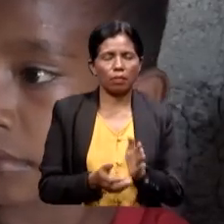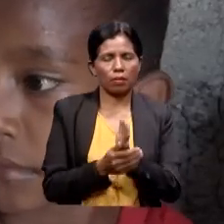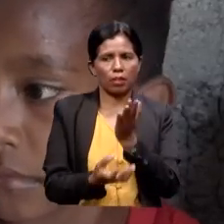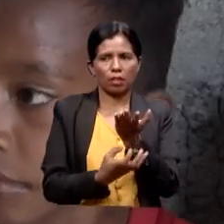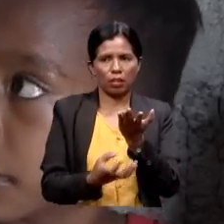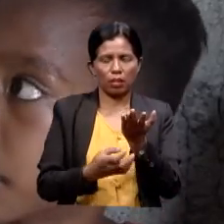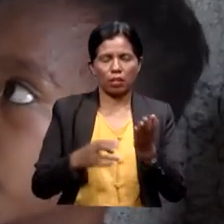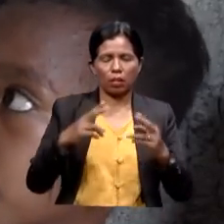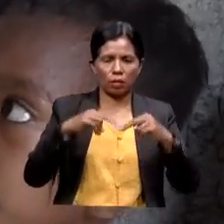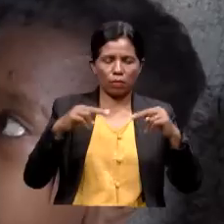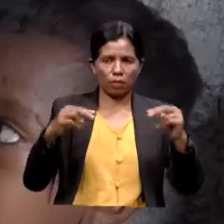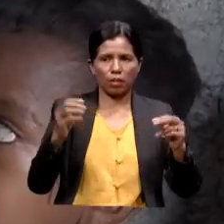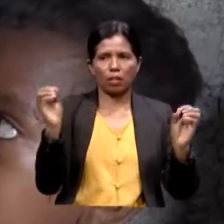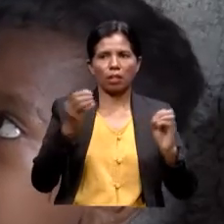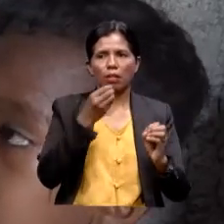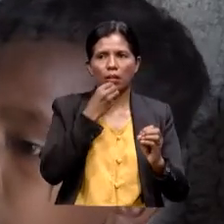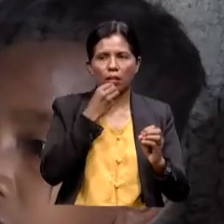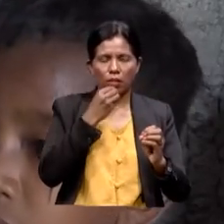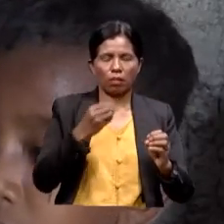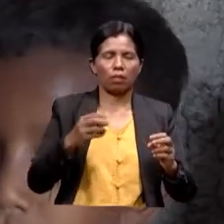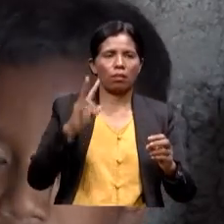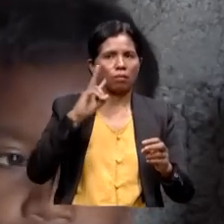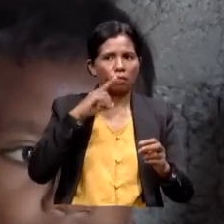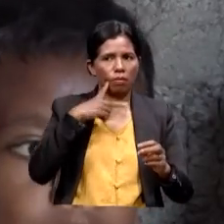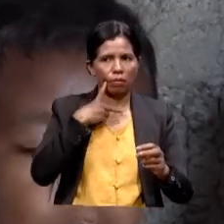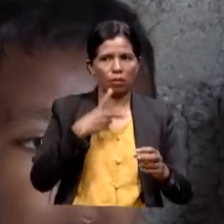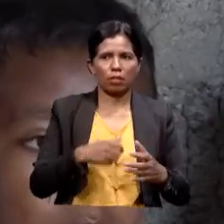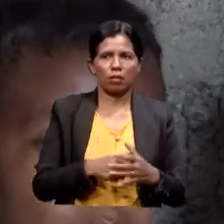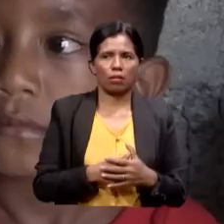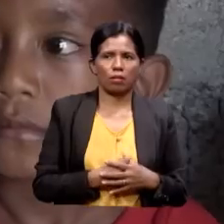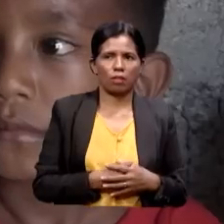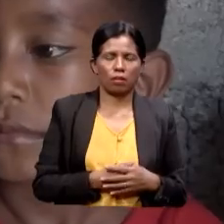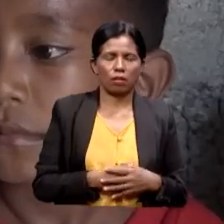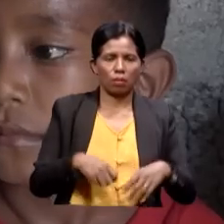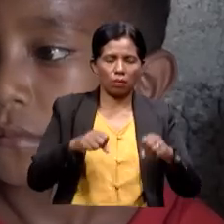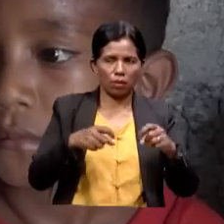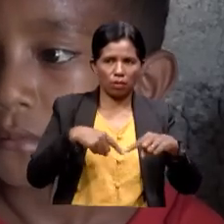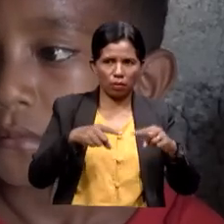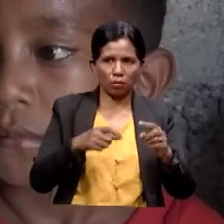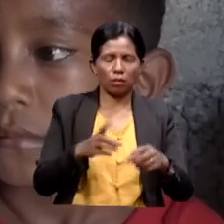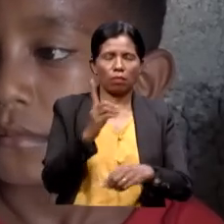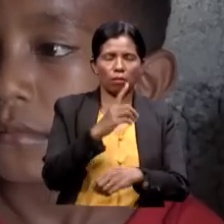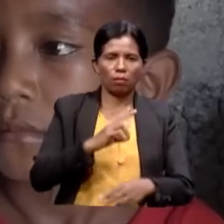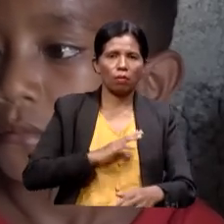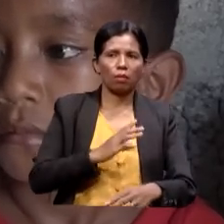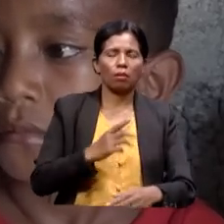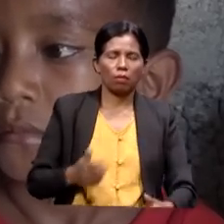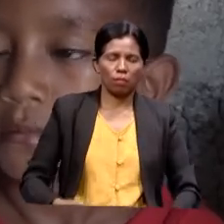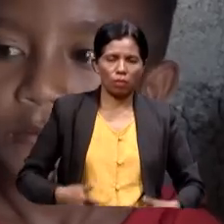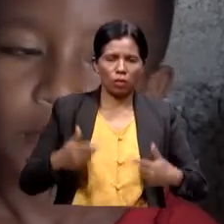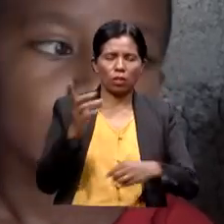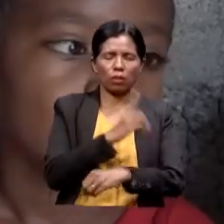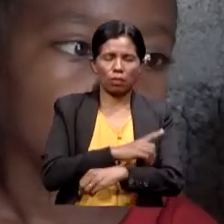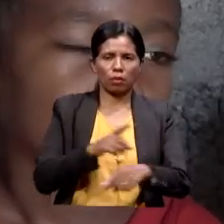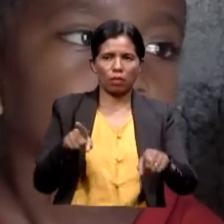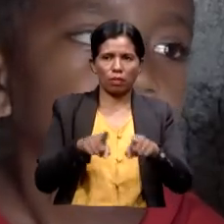la han, han sa ho la modo ne ve che motor va mai. Muri lo ro ne ma cane cane sei la ne.